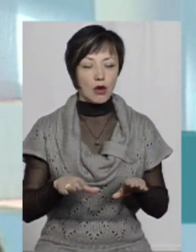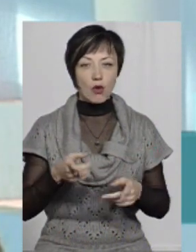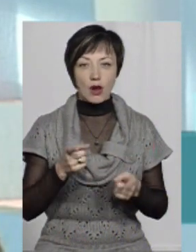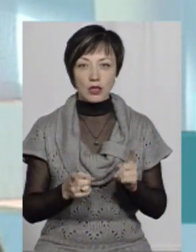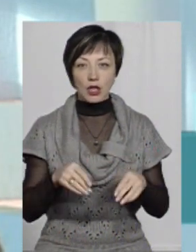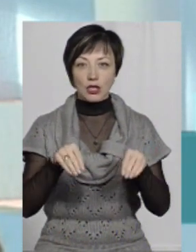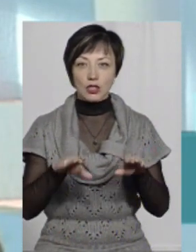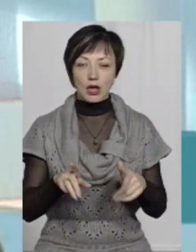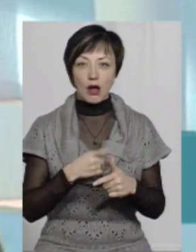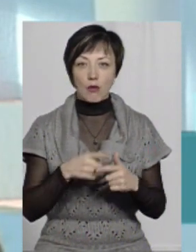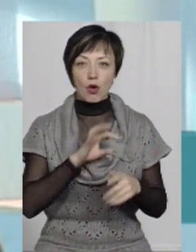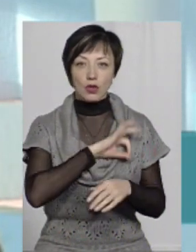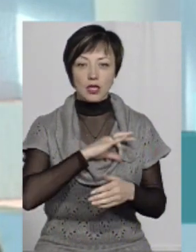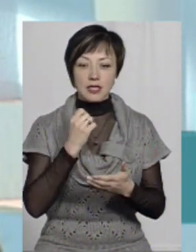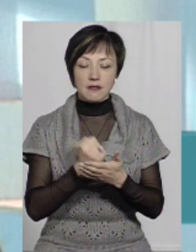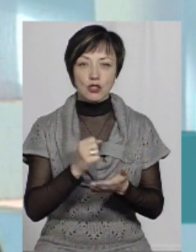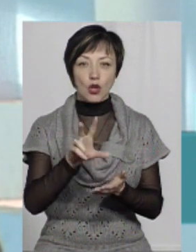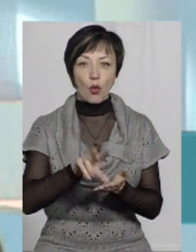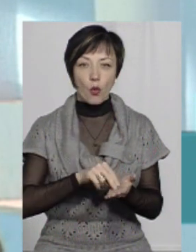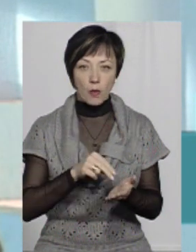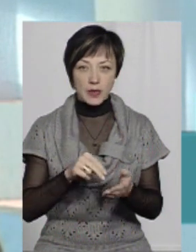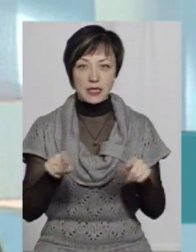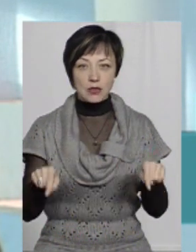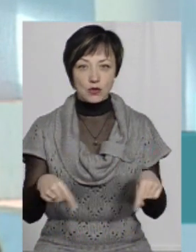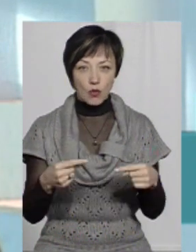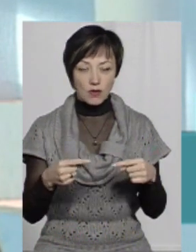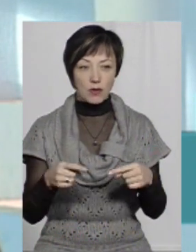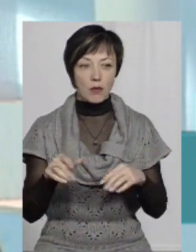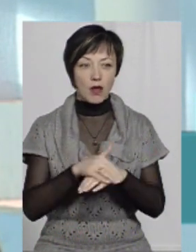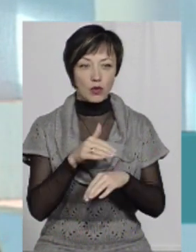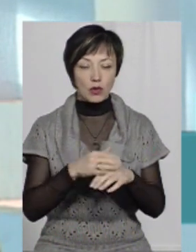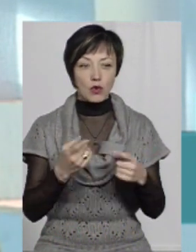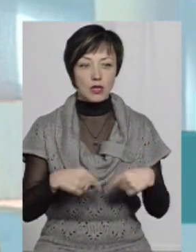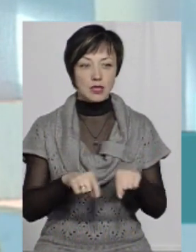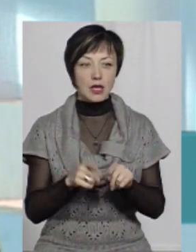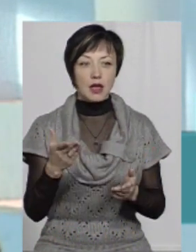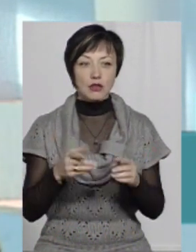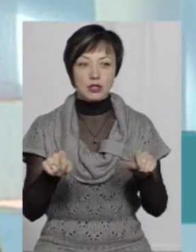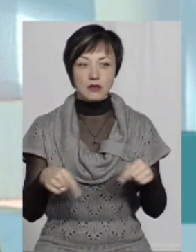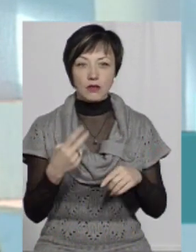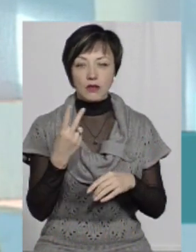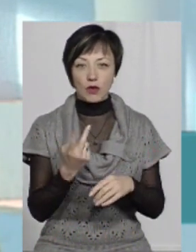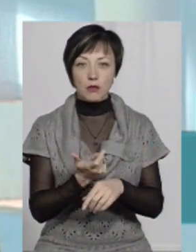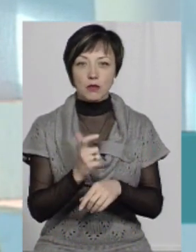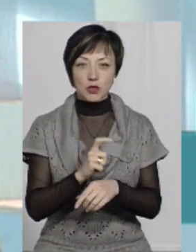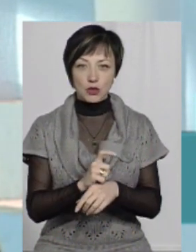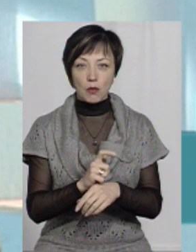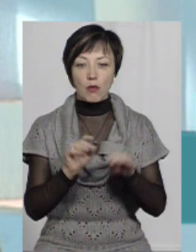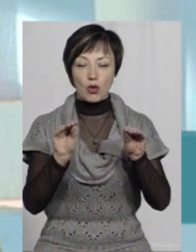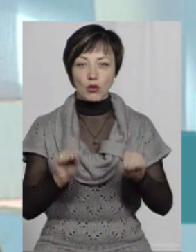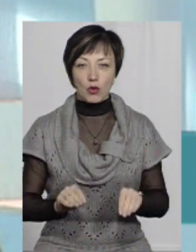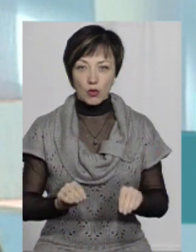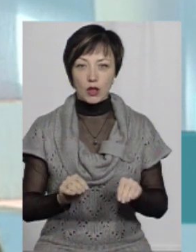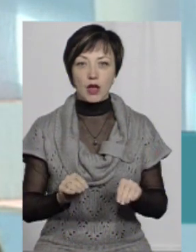оригінал рішення або нотаріально засвідчена копія засновника про створення благодійної організації, якщо засновників двоє і більше, то